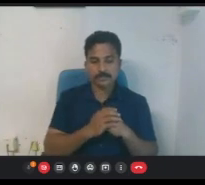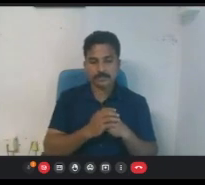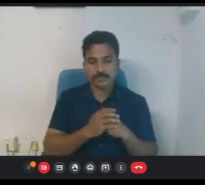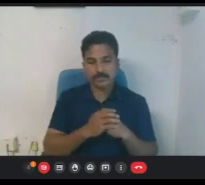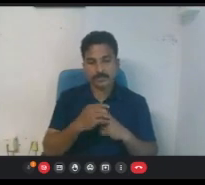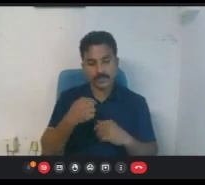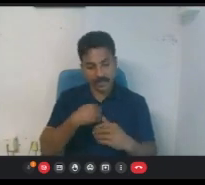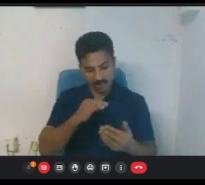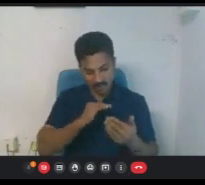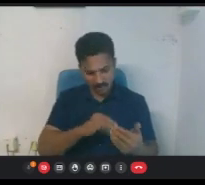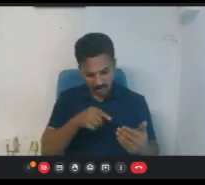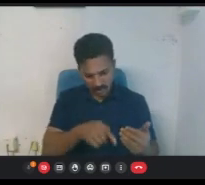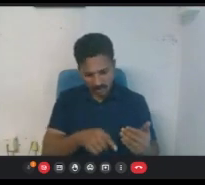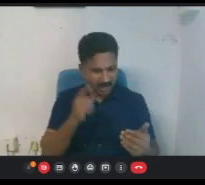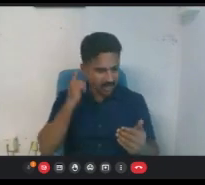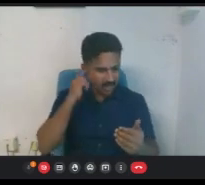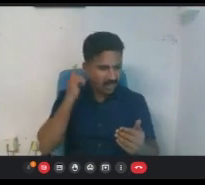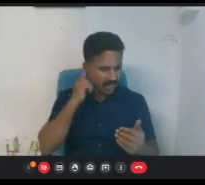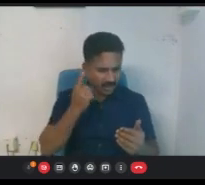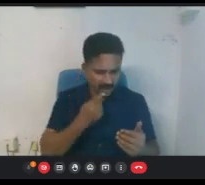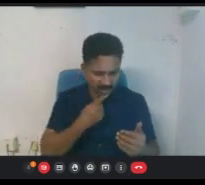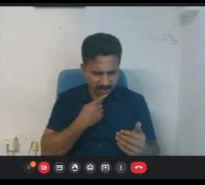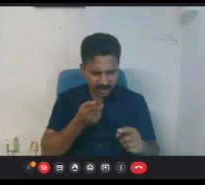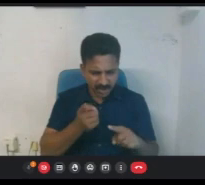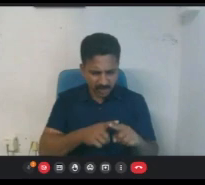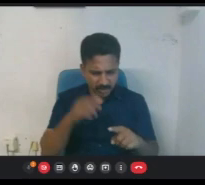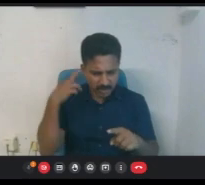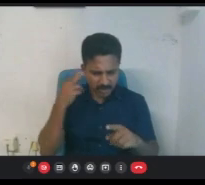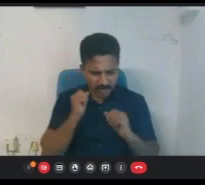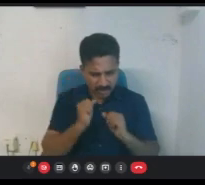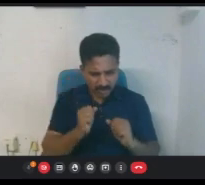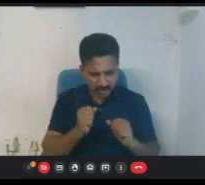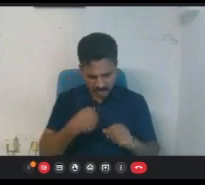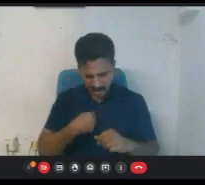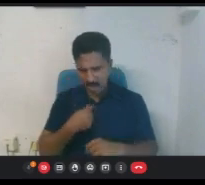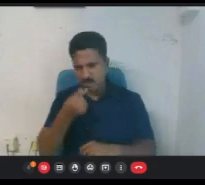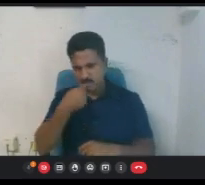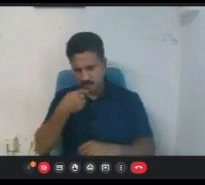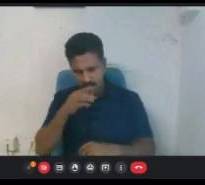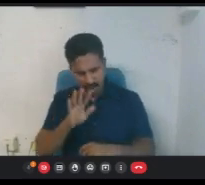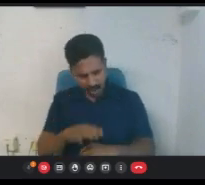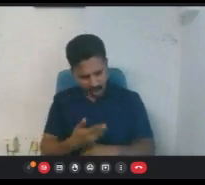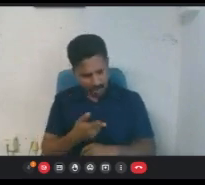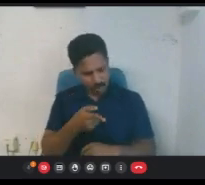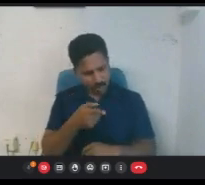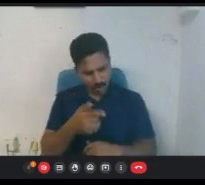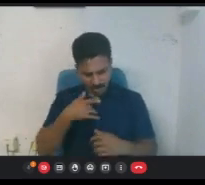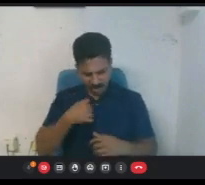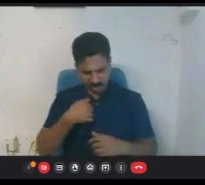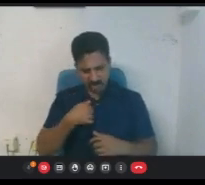എന്താണ് അവൾക്ക് ഇങ്ങനെ കേൾവിക്കുറവ് ഉണ്ടായത്? അമ്മ എന്തെങ്കിലും ടാബ്ലറ്റ് കഴിച്ചിട്ടാണോ, അല്ലെ അമ്മയ്ക്ക് എന്തെങ്കിലും